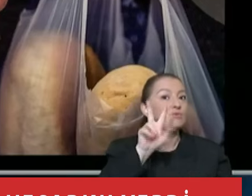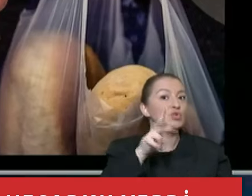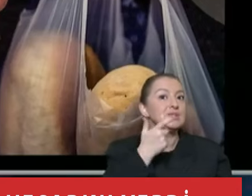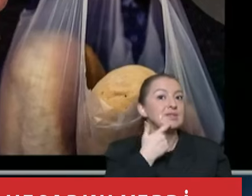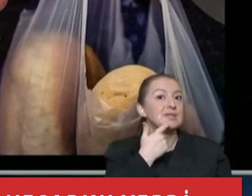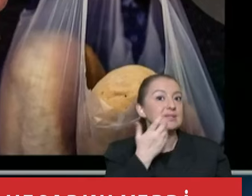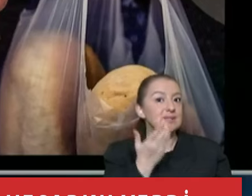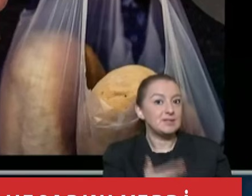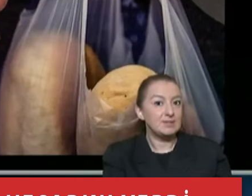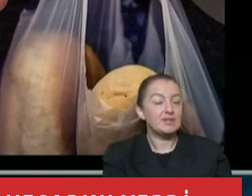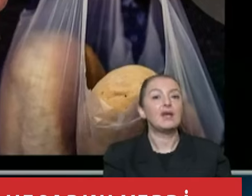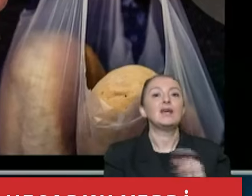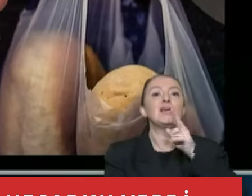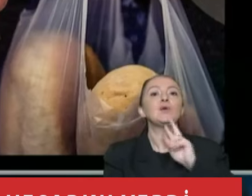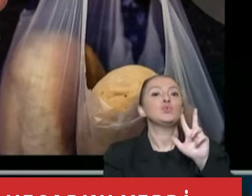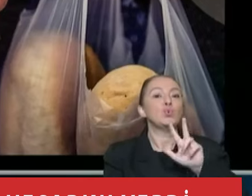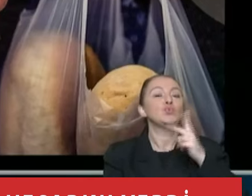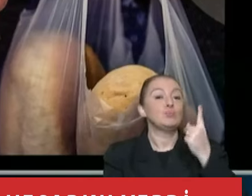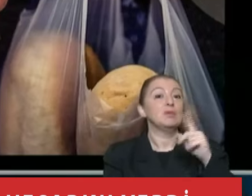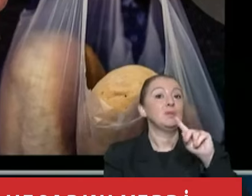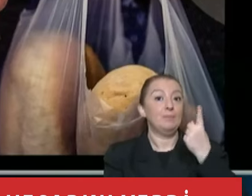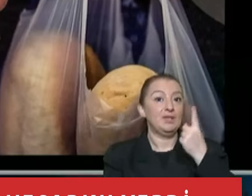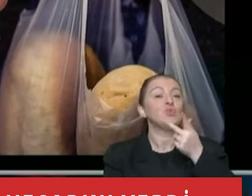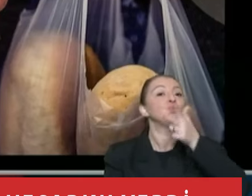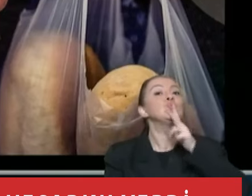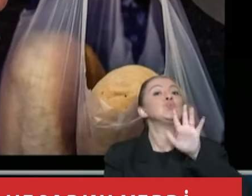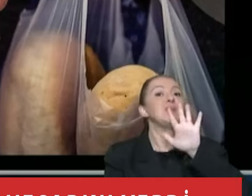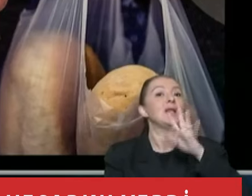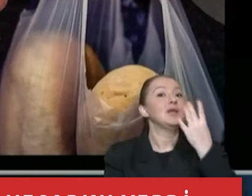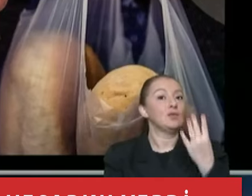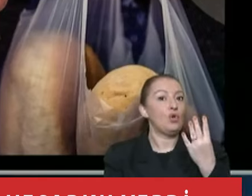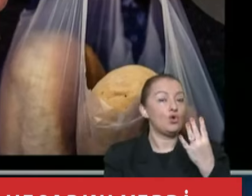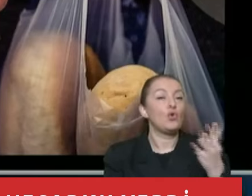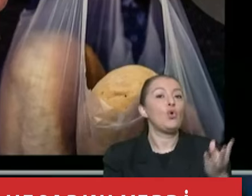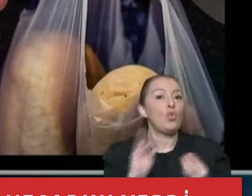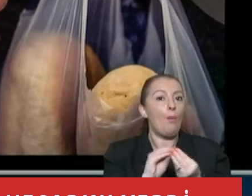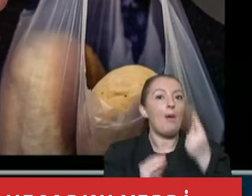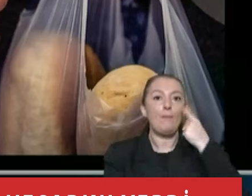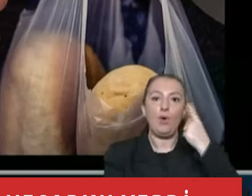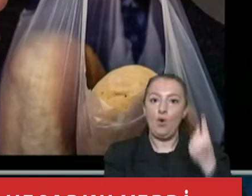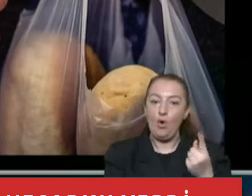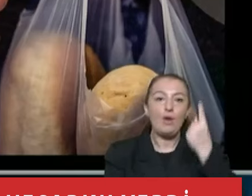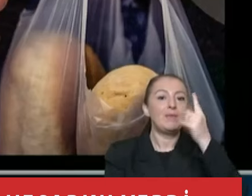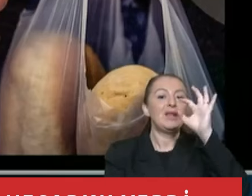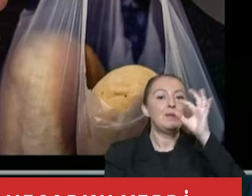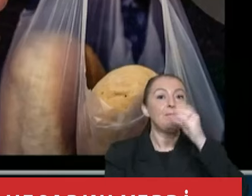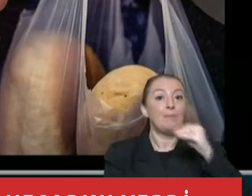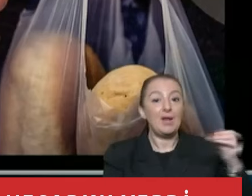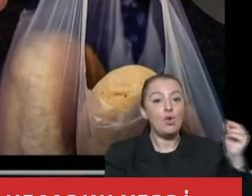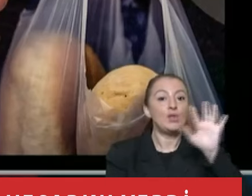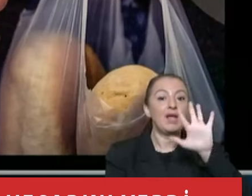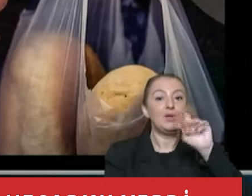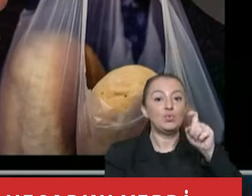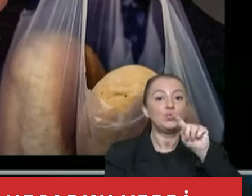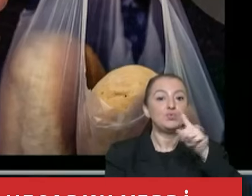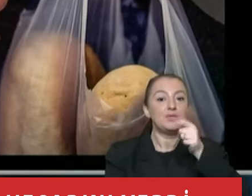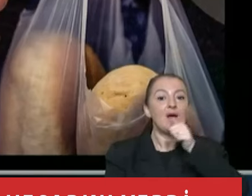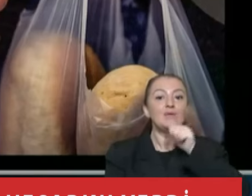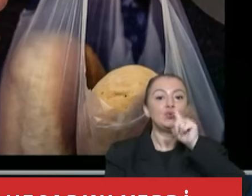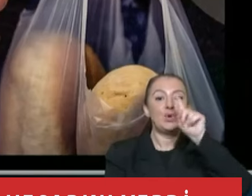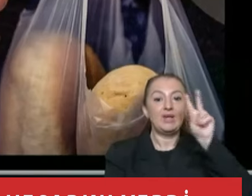yılında 231. 354 toplamda ise 1.9.6